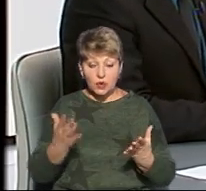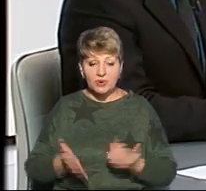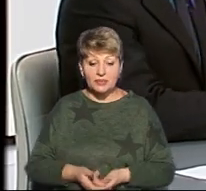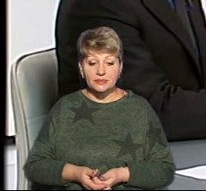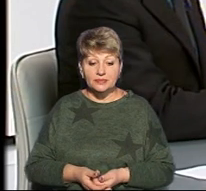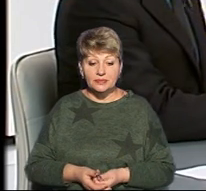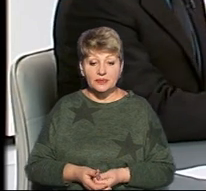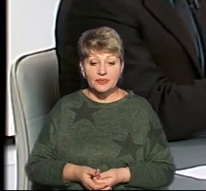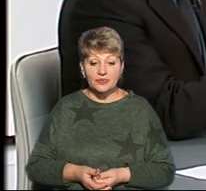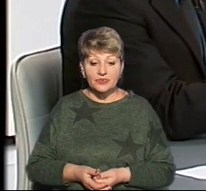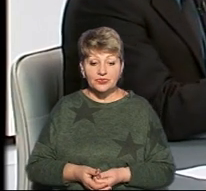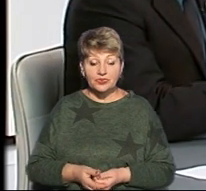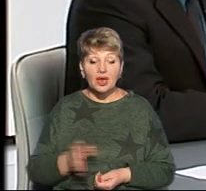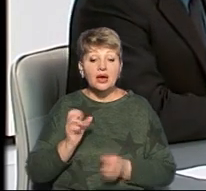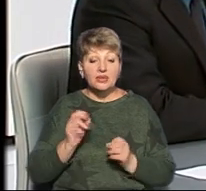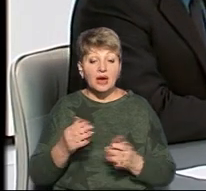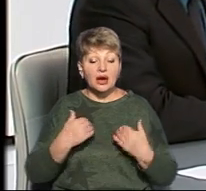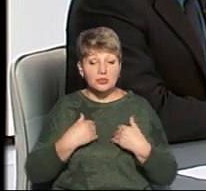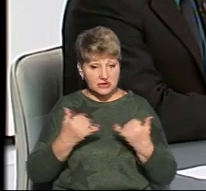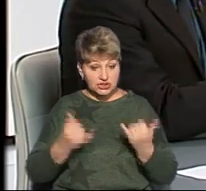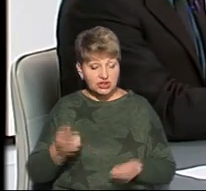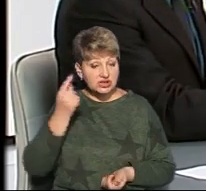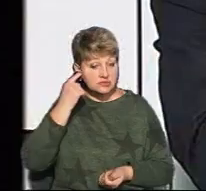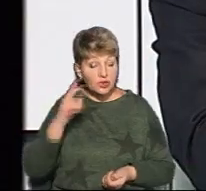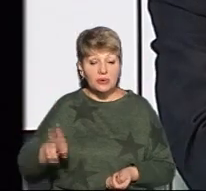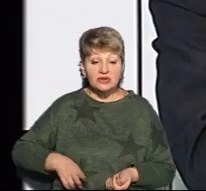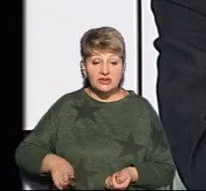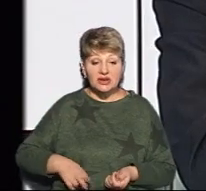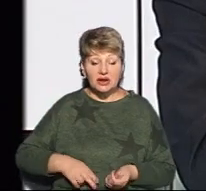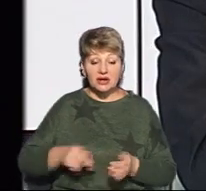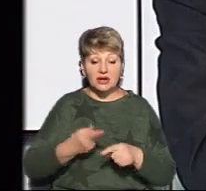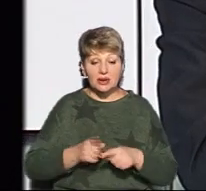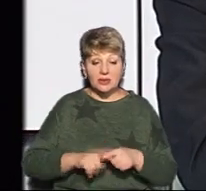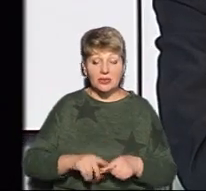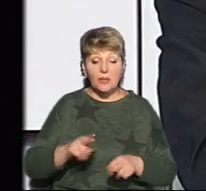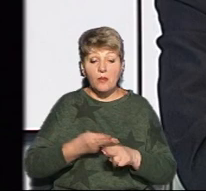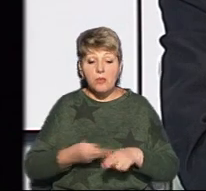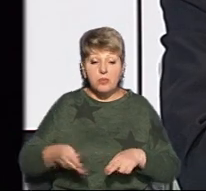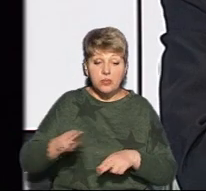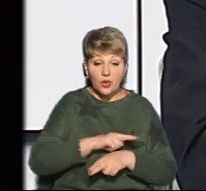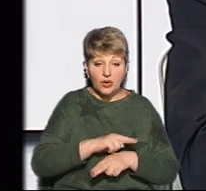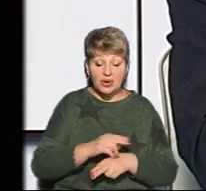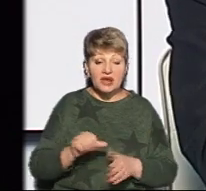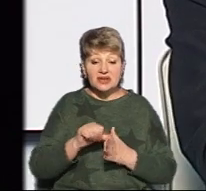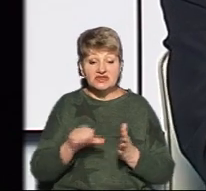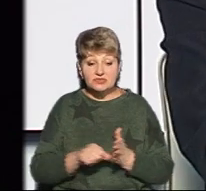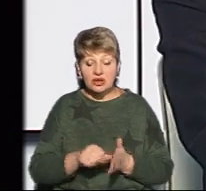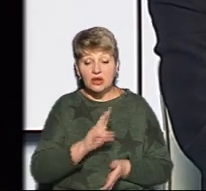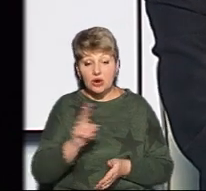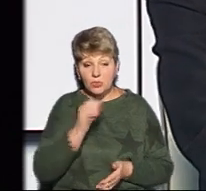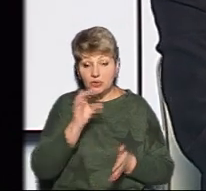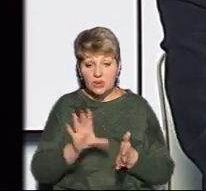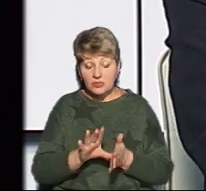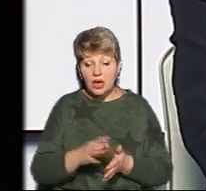вечір. Як ми щойно почули від директора ПАТ «Черкасигазу» Сергія Буяна, борг «Сміла Комунтеплоенерго» перед його